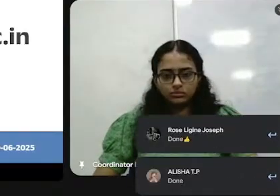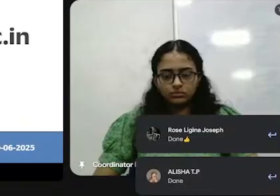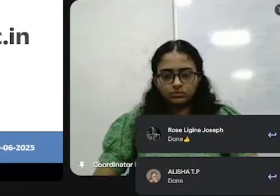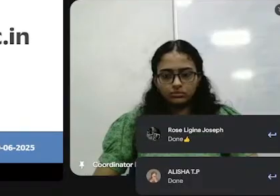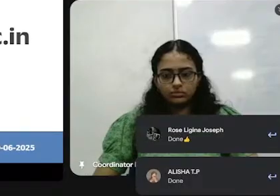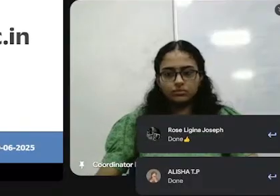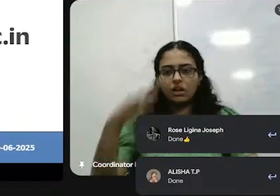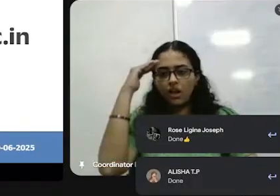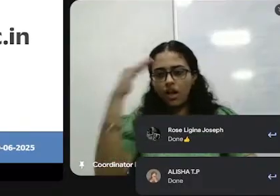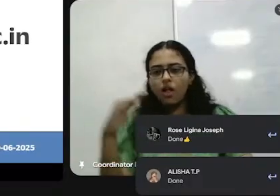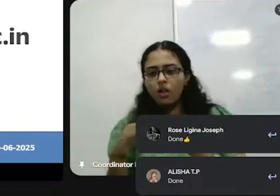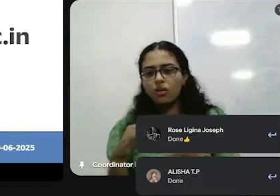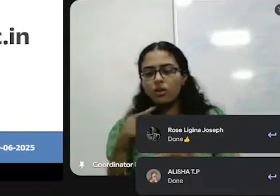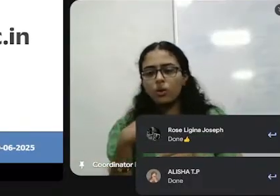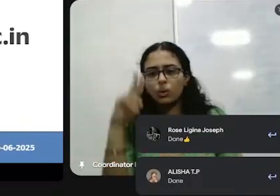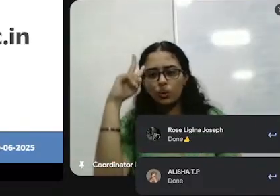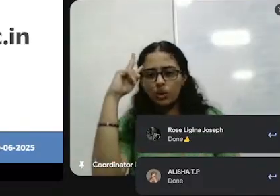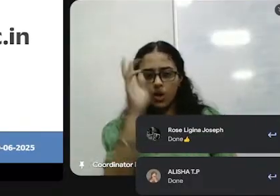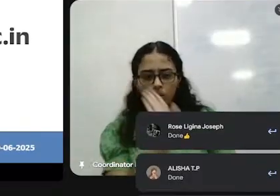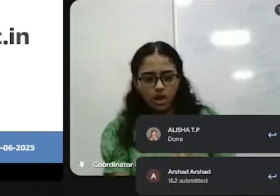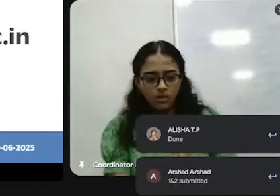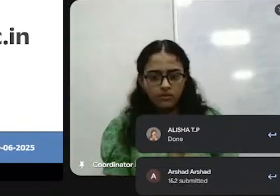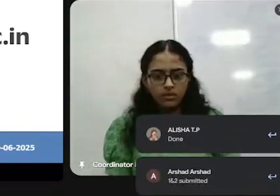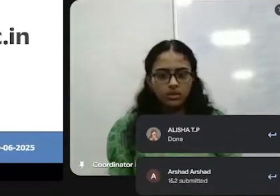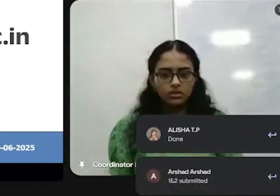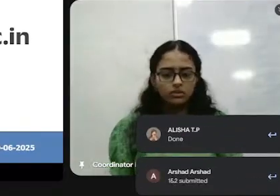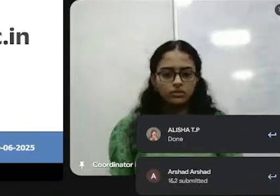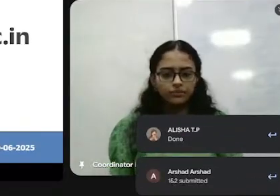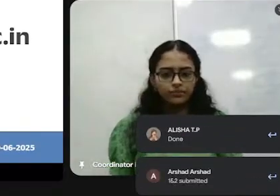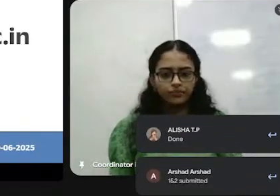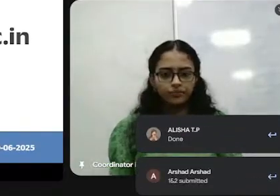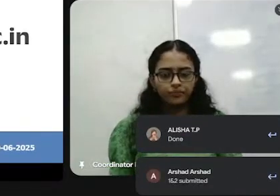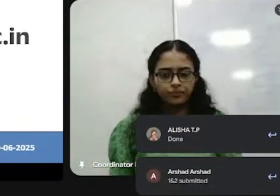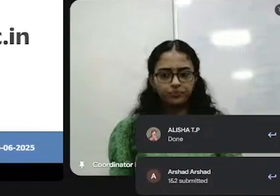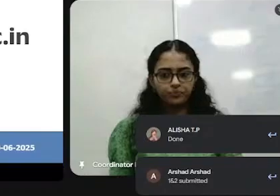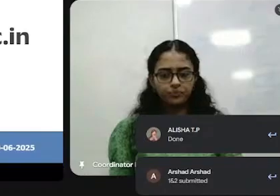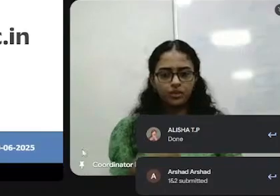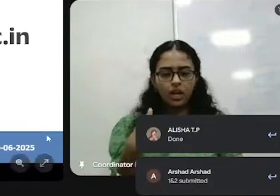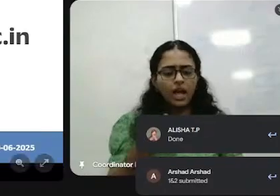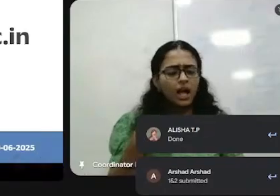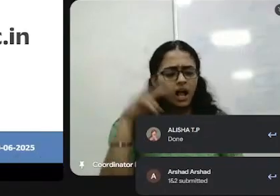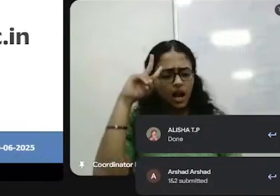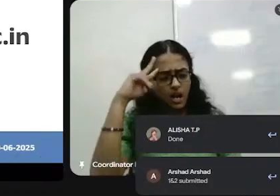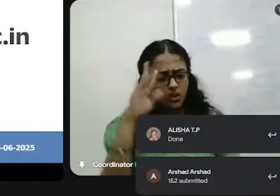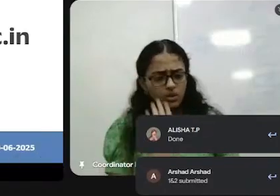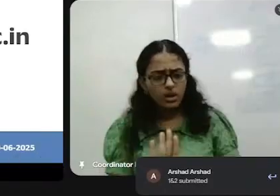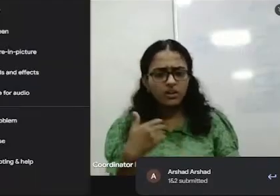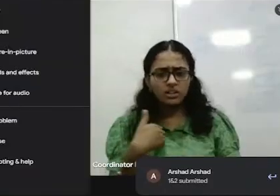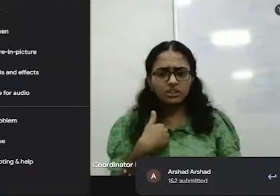ഹലോ മാം, കേൾക്കുന്നുണ്ടോ? ഒരു ഡൗട്ട് ഉണ്ട്. പറഞ്ഞോളൂ. എനിക്ക് ഡൗട്ട് ഉള്ളത്, ഇപ്പൊ ഞാനൊരു